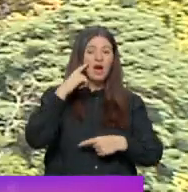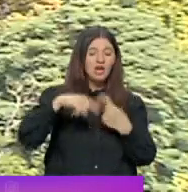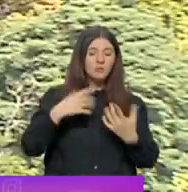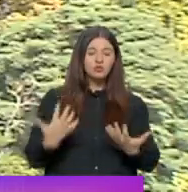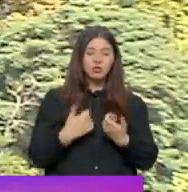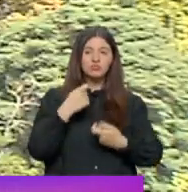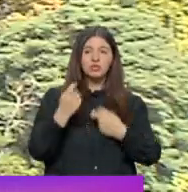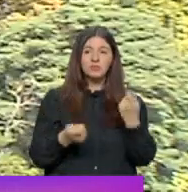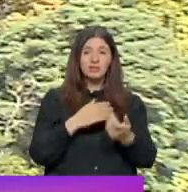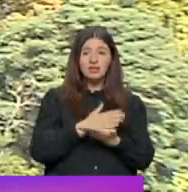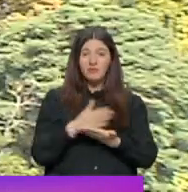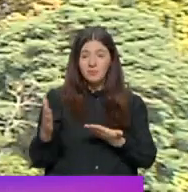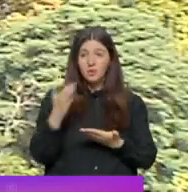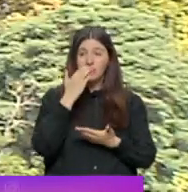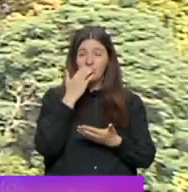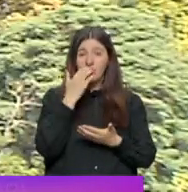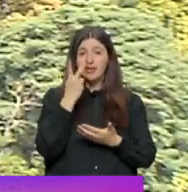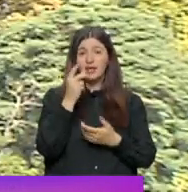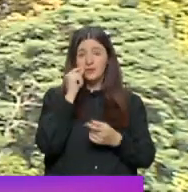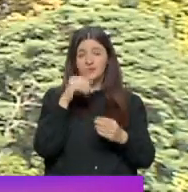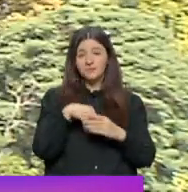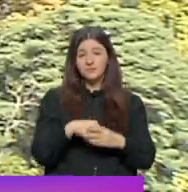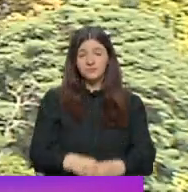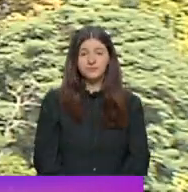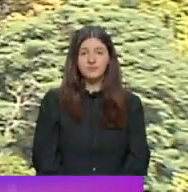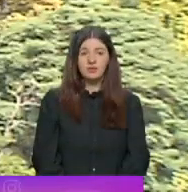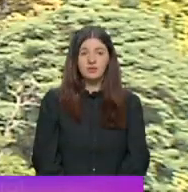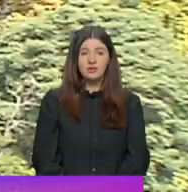kurtarma çalışmaları da devam ediyor 2 kişi için.